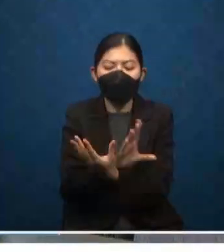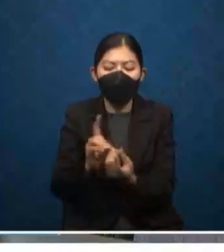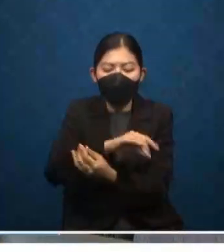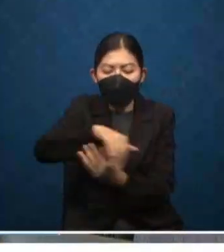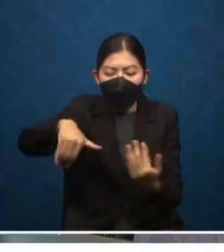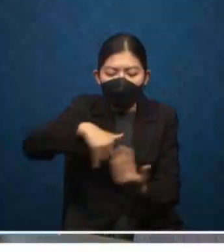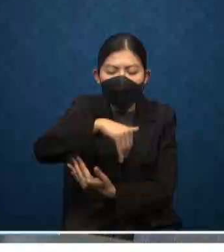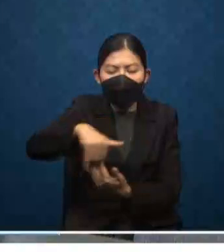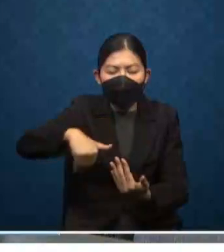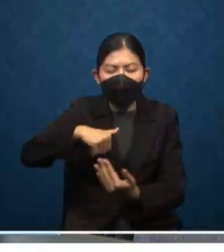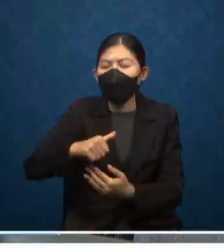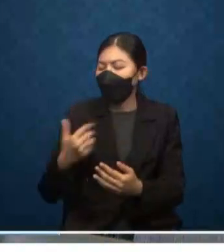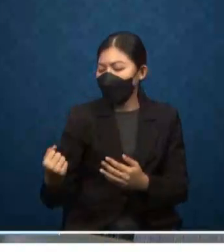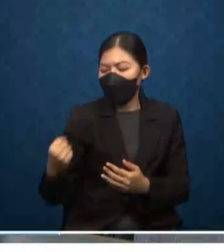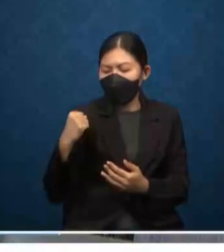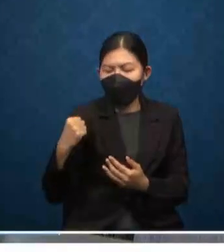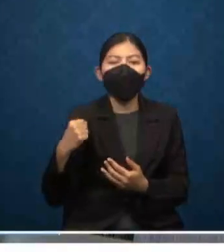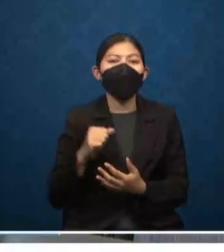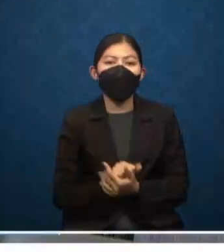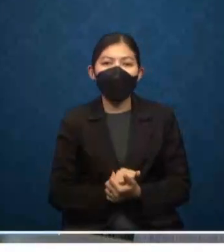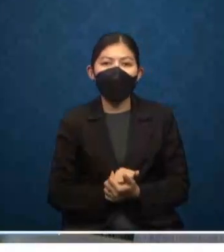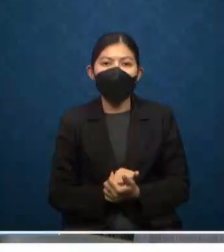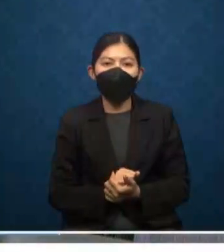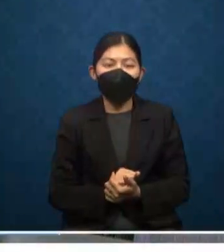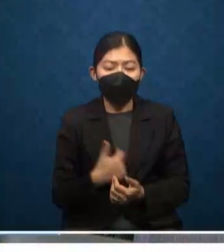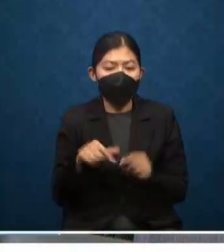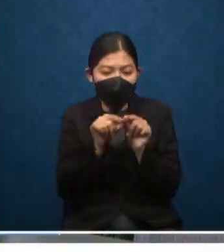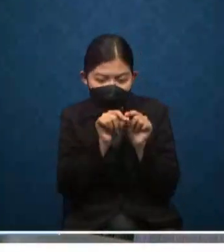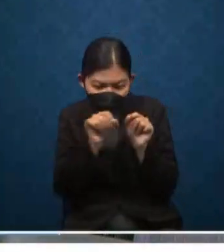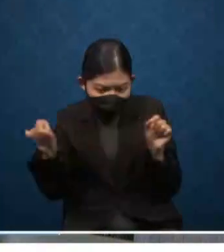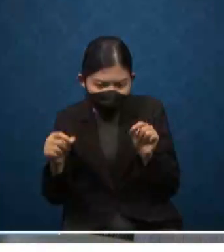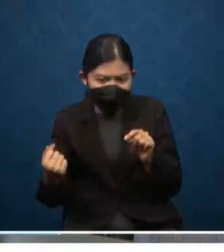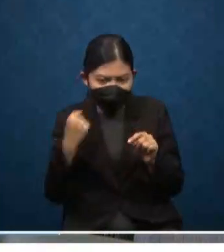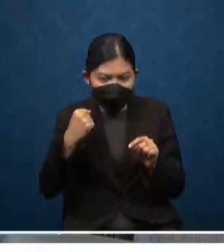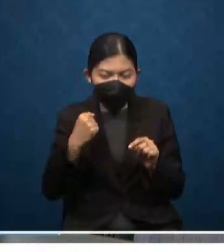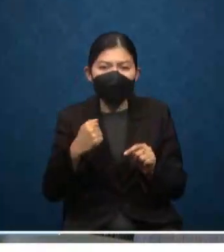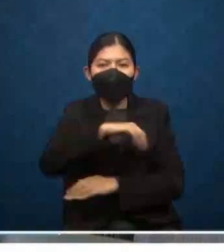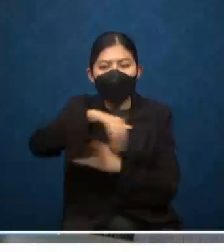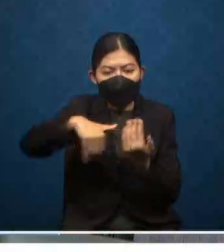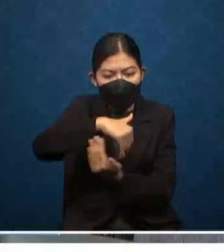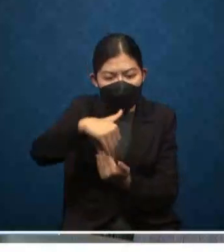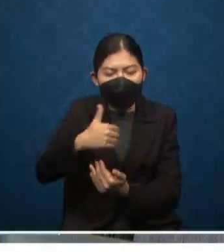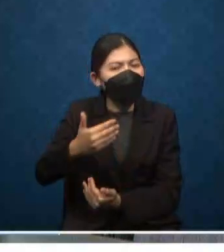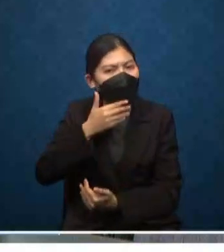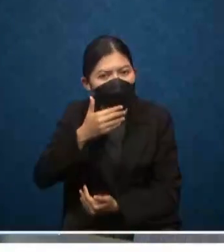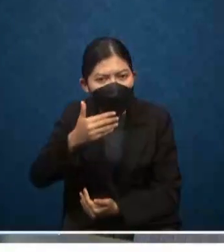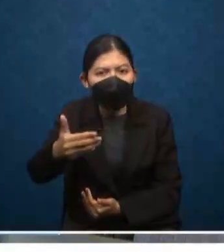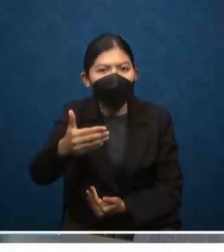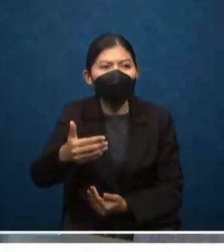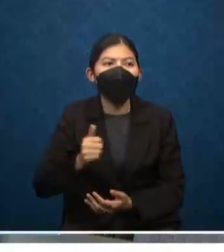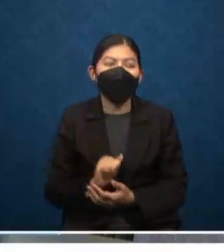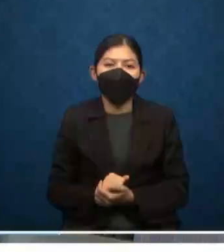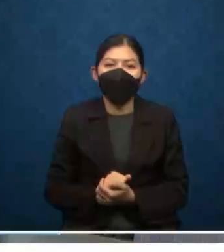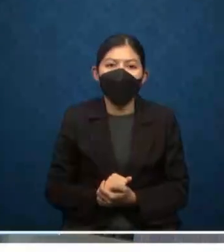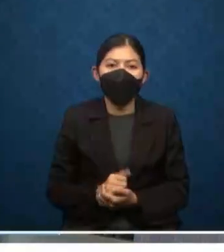มและสิ่งแวดล้อมอย่างยั่งยืนผมขีดเส้นใต้คำว่าและสิ่งแวดล้อมอย่างยั่งยืนคราวนี้